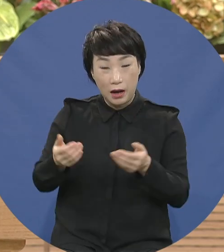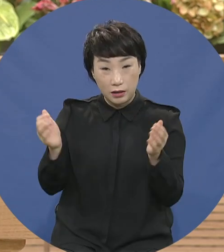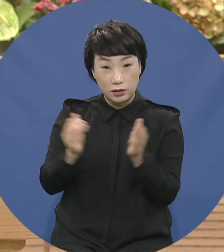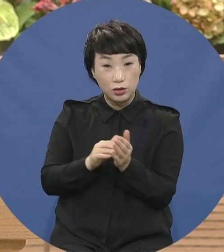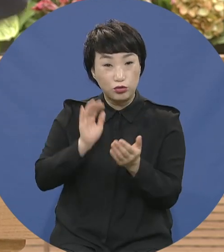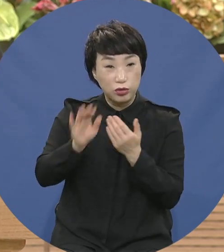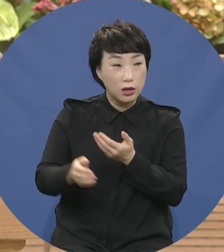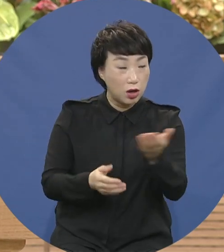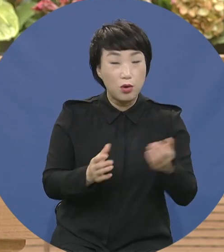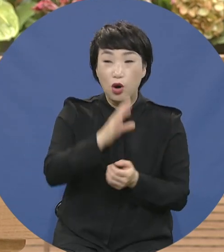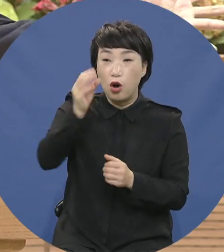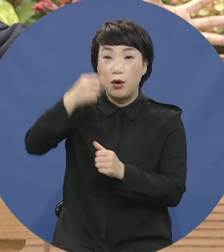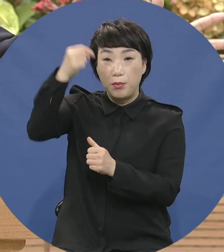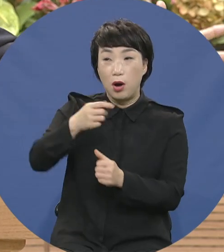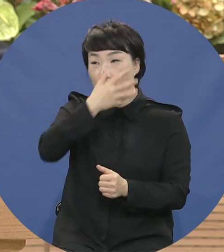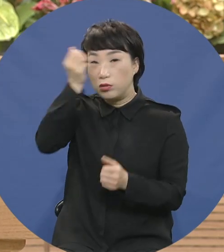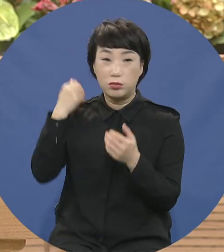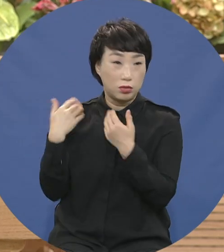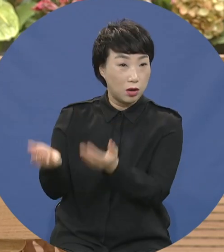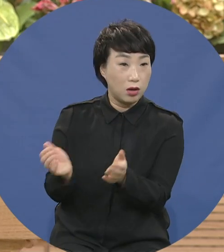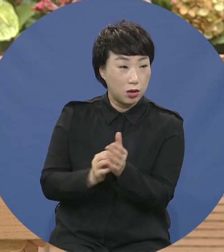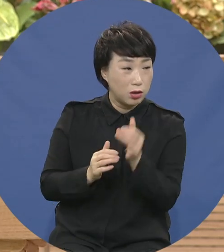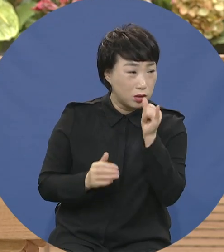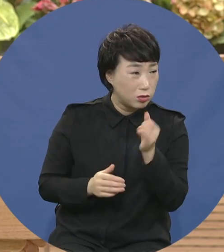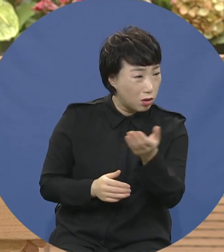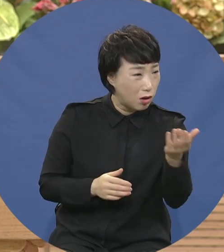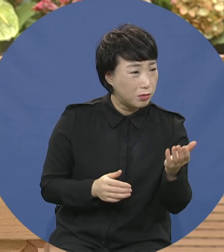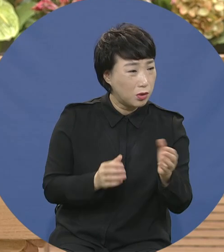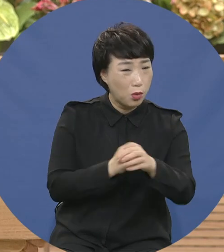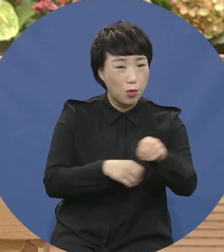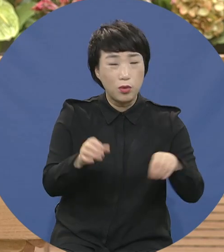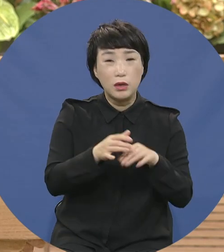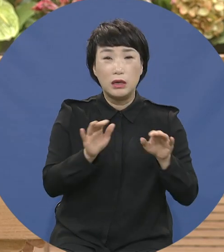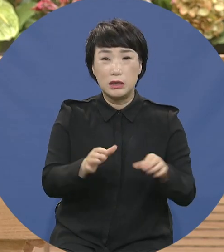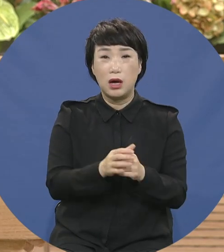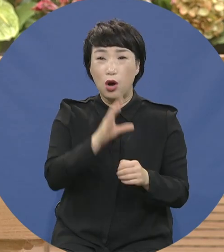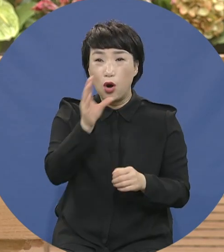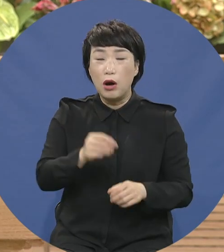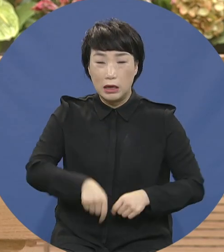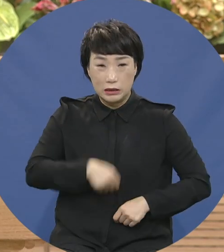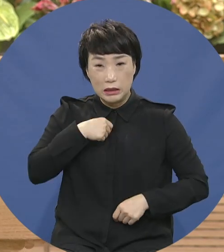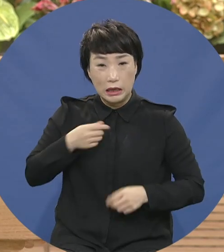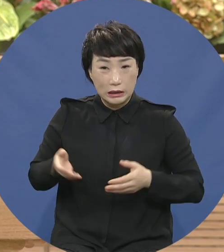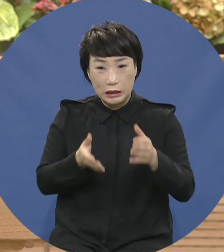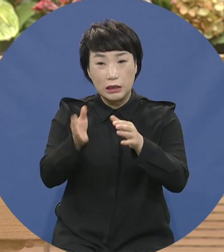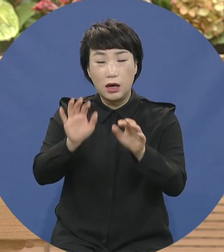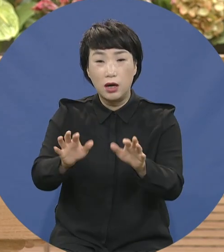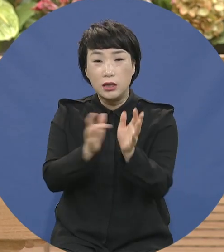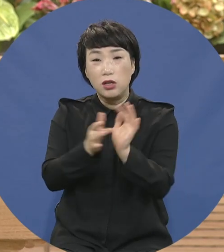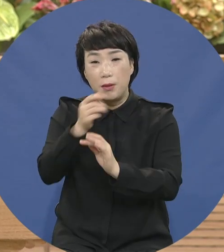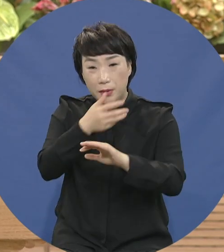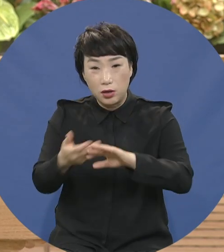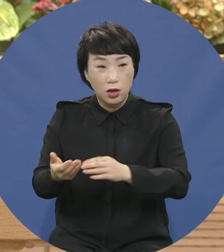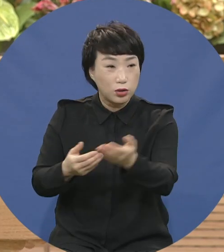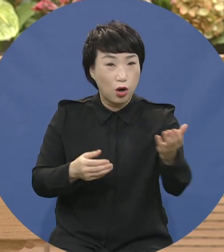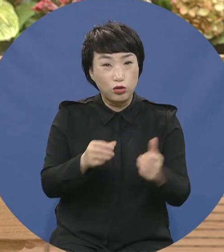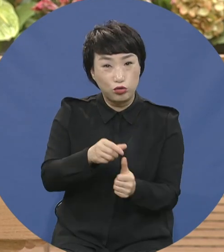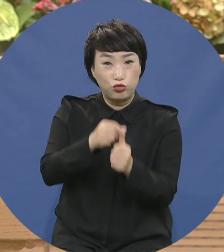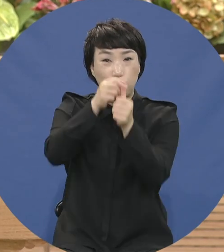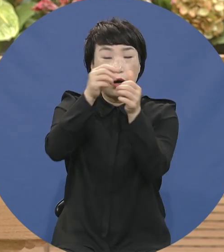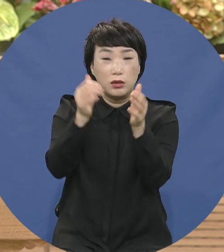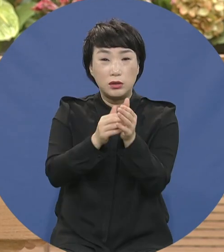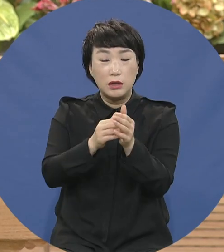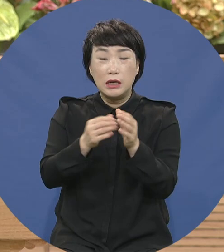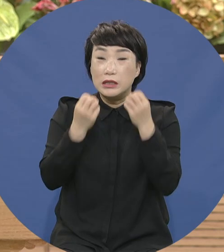후에 거룩한 명령을 쳐버리면 차라리 거룩한 의의 도, 예수가 피 흘려 너를